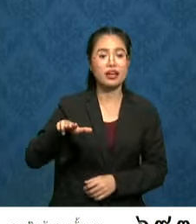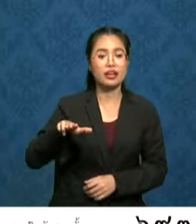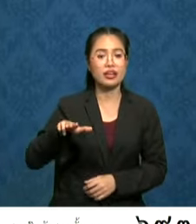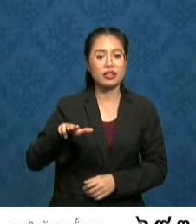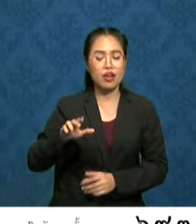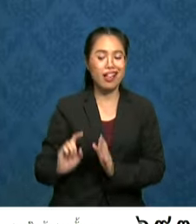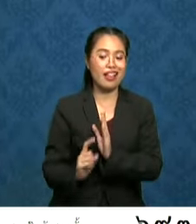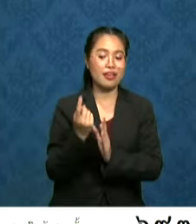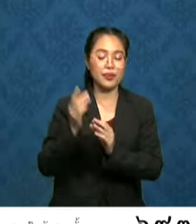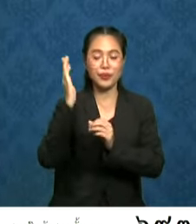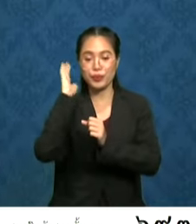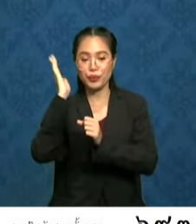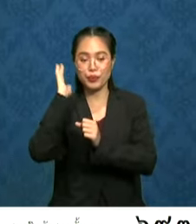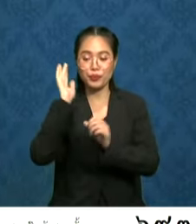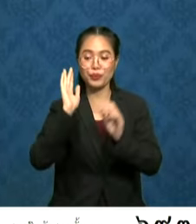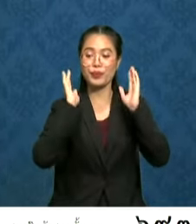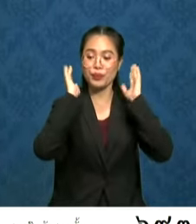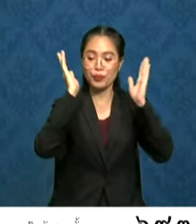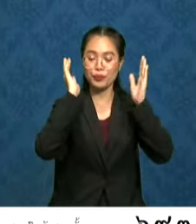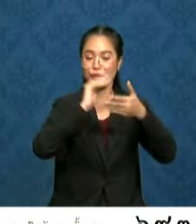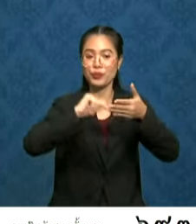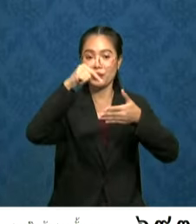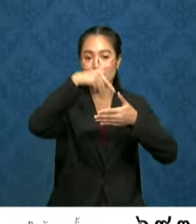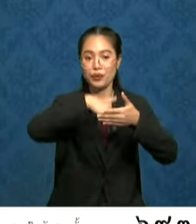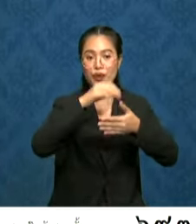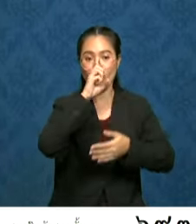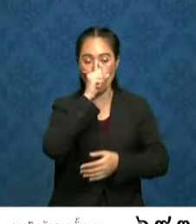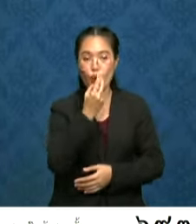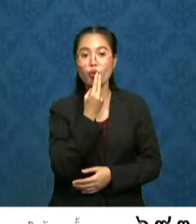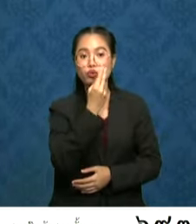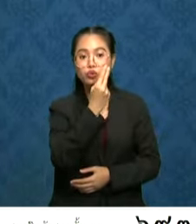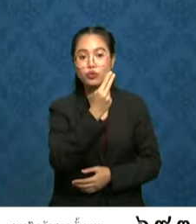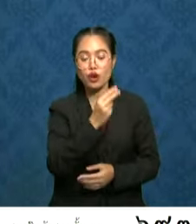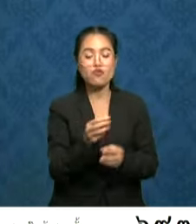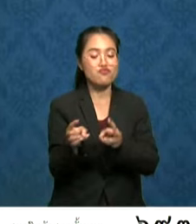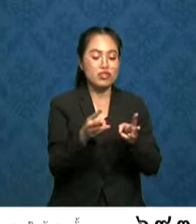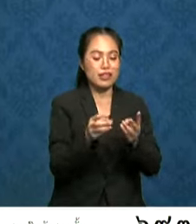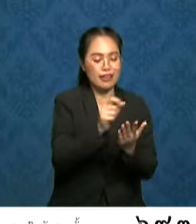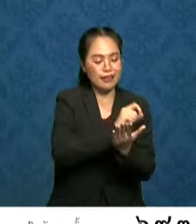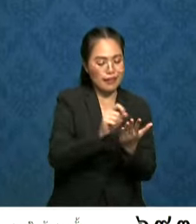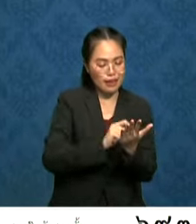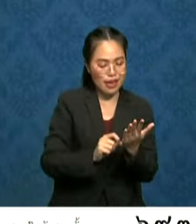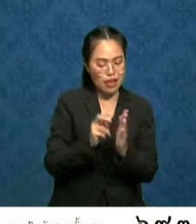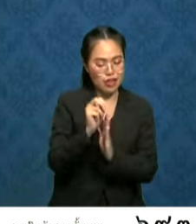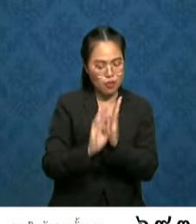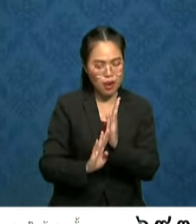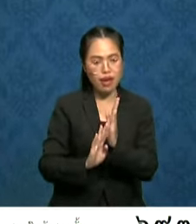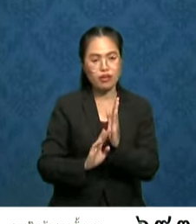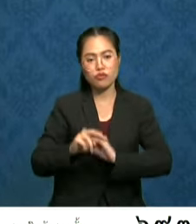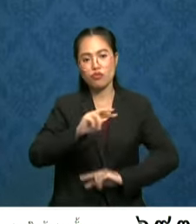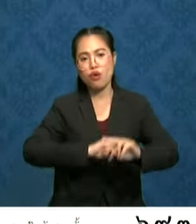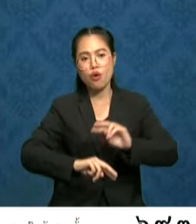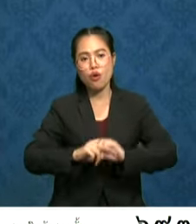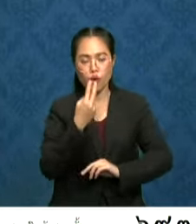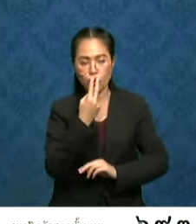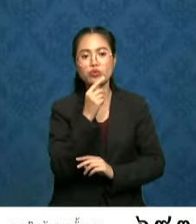หาเสียงเนี่ยหาเสียงไว้ได้อย่างชัดเจนค่ะเดี๋ยวเรามาเช็คกันค่ะว่าวิธีการเขียนน่ะมันถูกละลายหายให้มันเรือนลางจาง